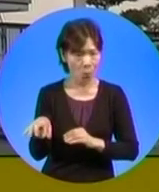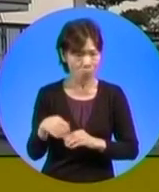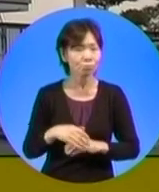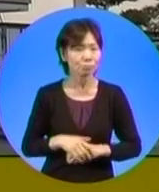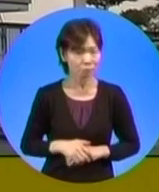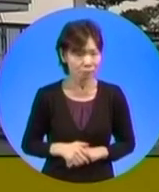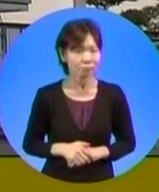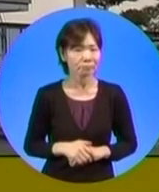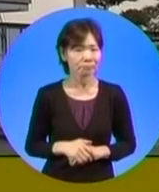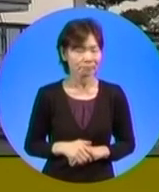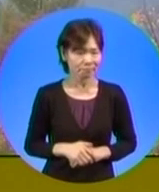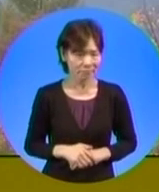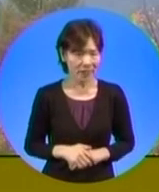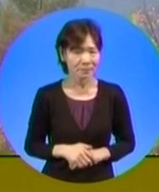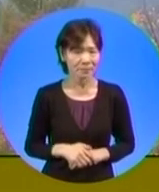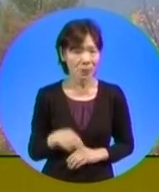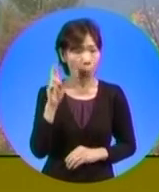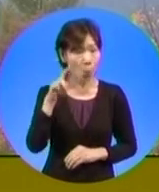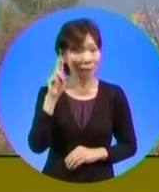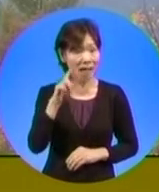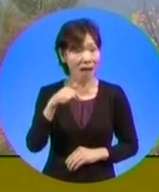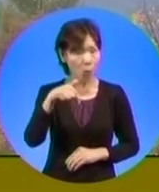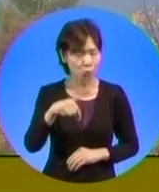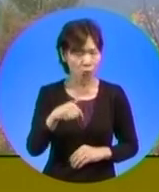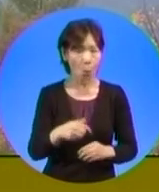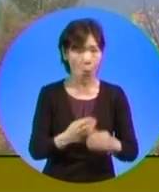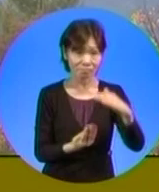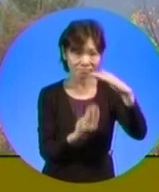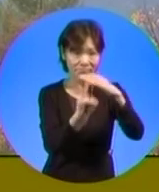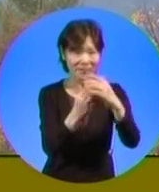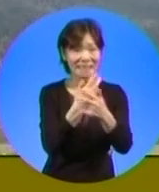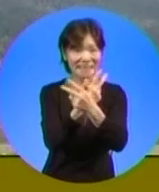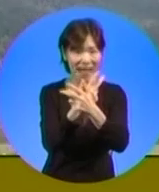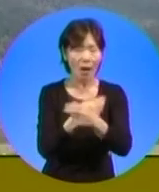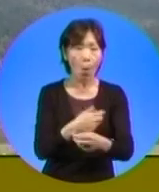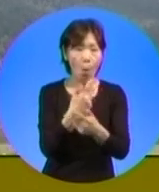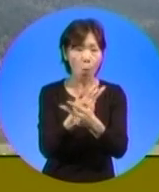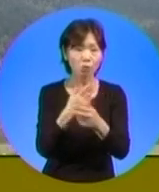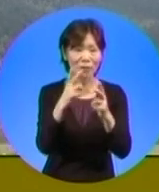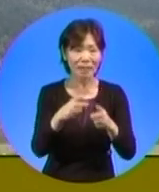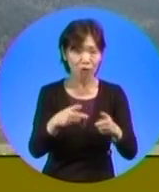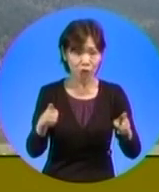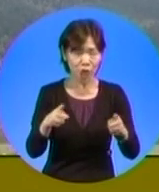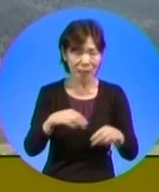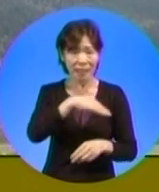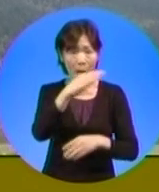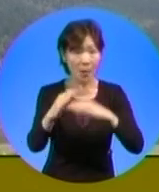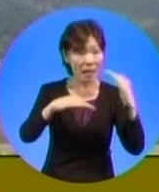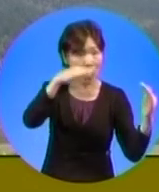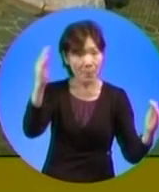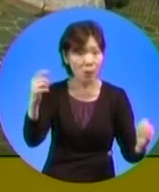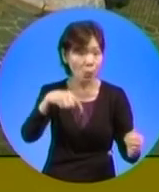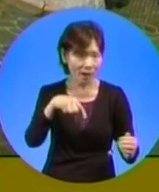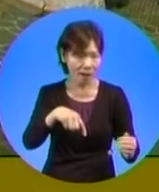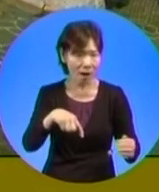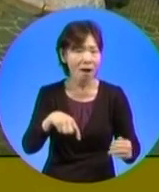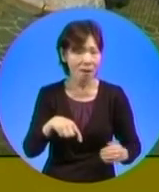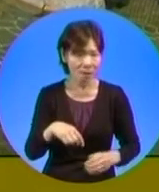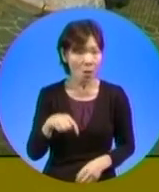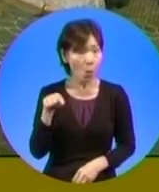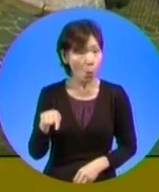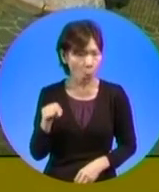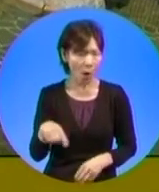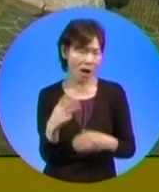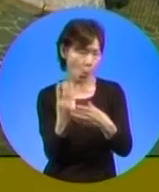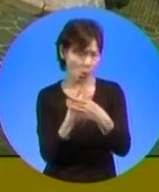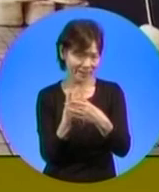豊野郡能勢町。大阪府の最北端に位置し、四方を北摂山系に囲まれた能勢町は温泉やキ